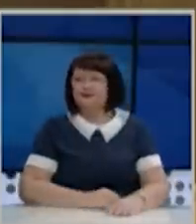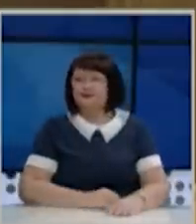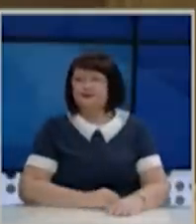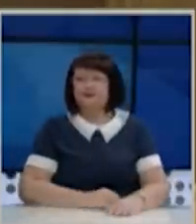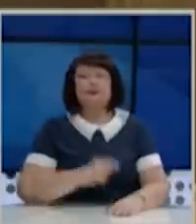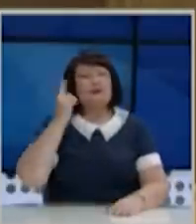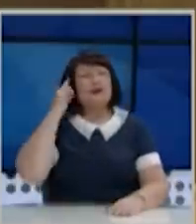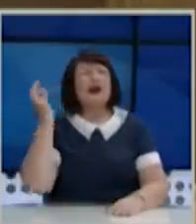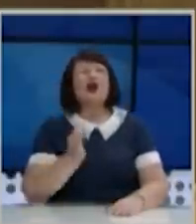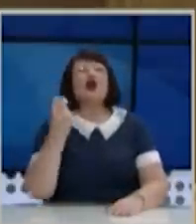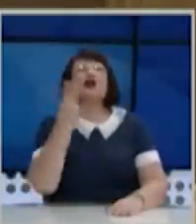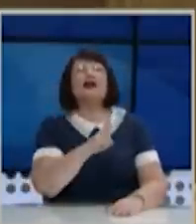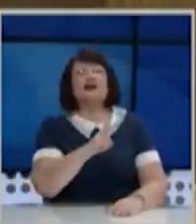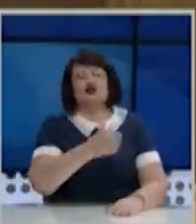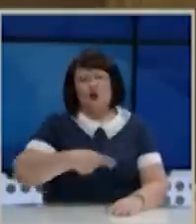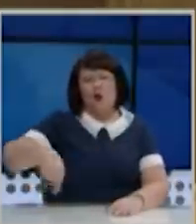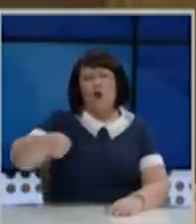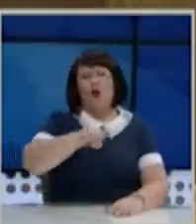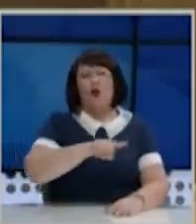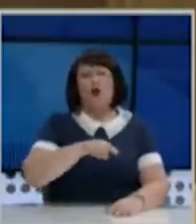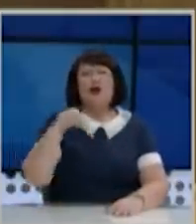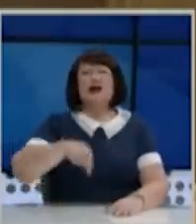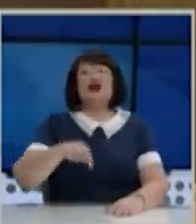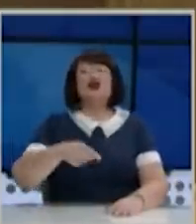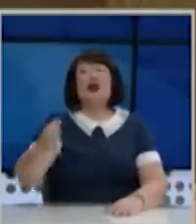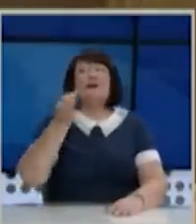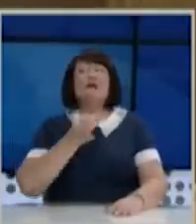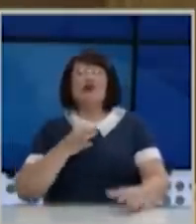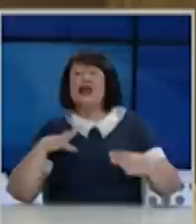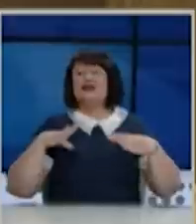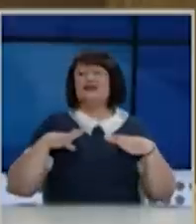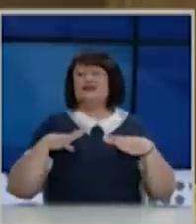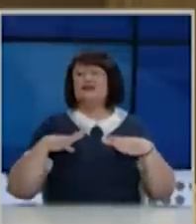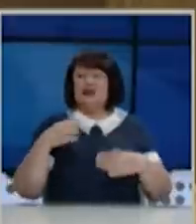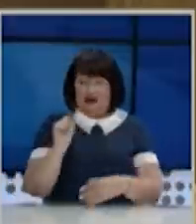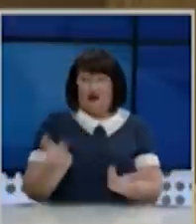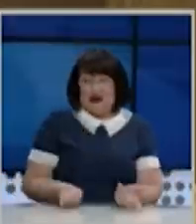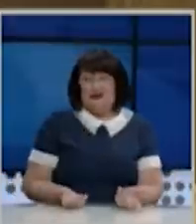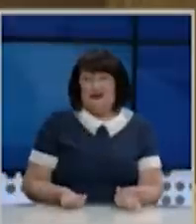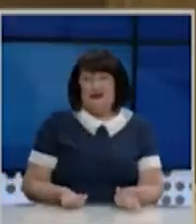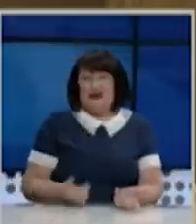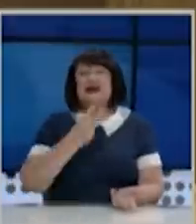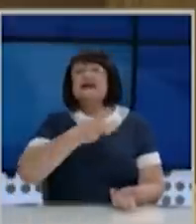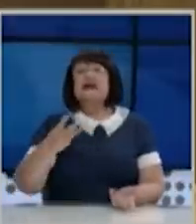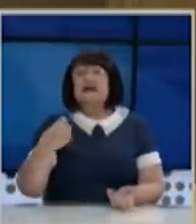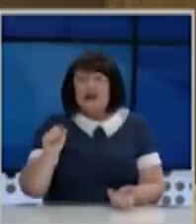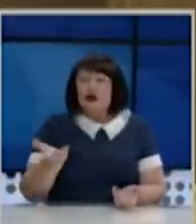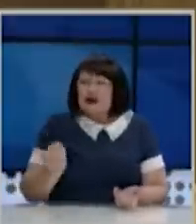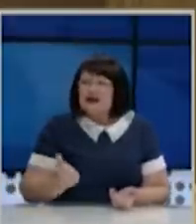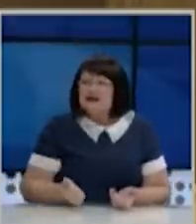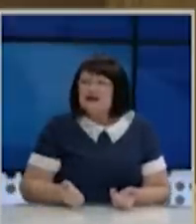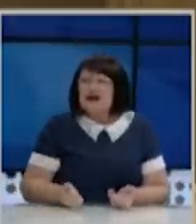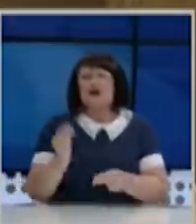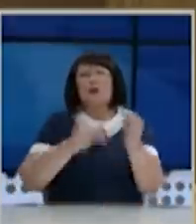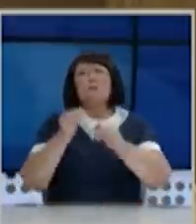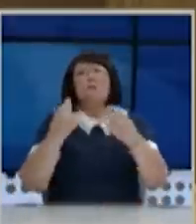η λογική που διέπει όλους σας και μην μας κάνετε οι υπόλοιποι τον καμπόσο. Διαφωνείτε με αυτό? Ο ΣΥΡΙΖΑ διαφωνεί? Αφού τα έχει